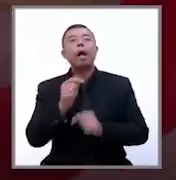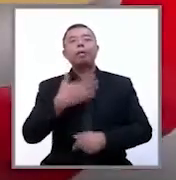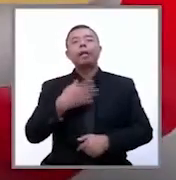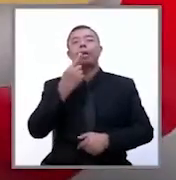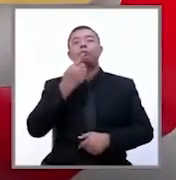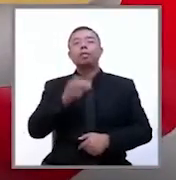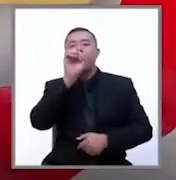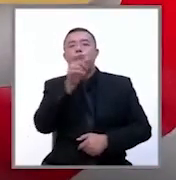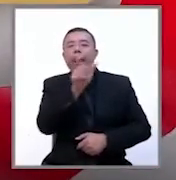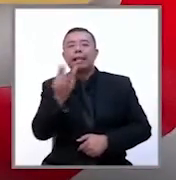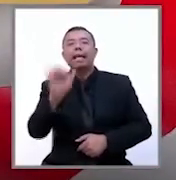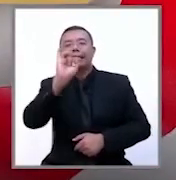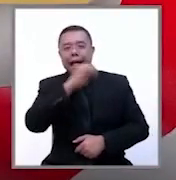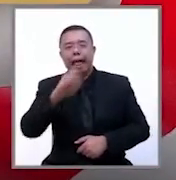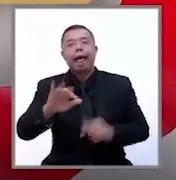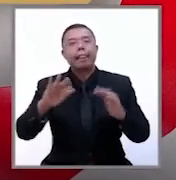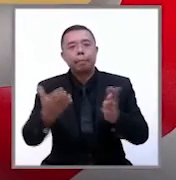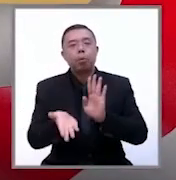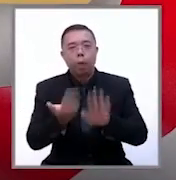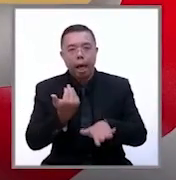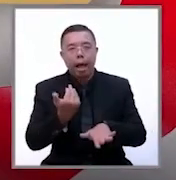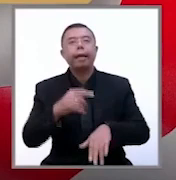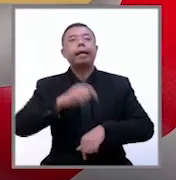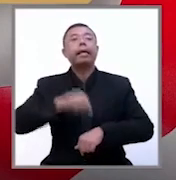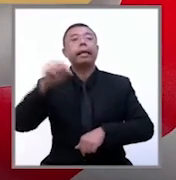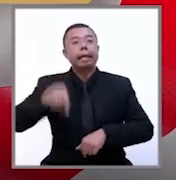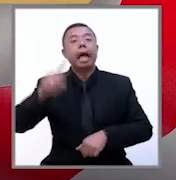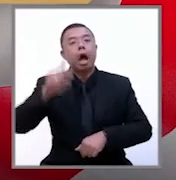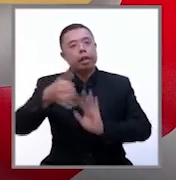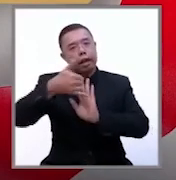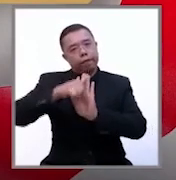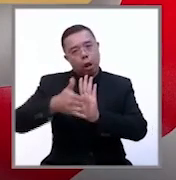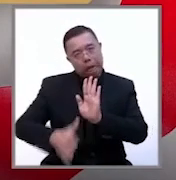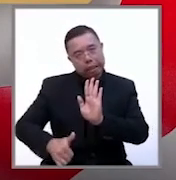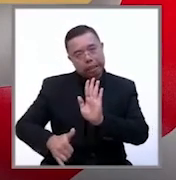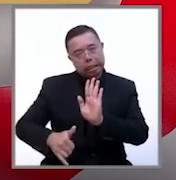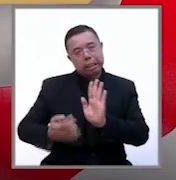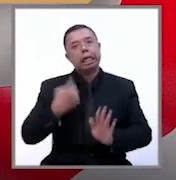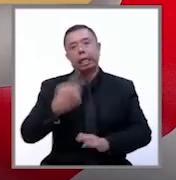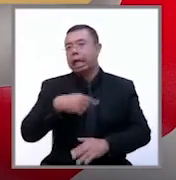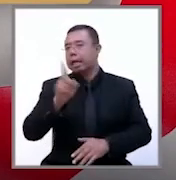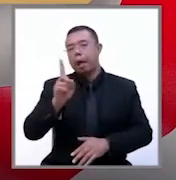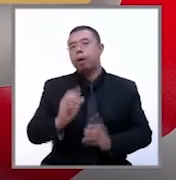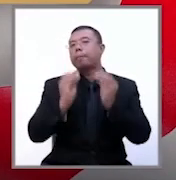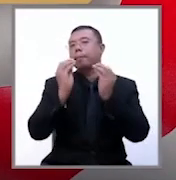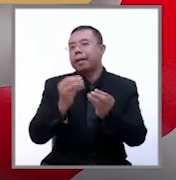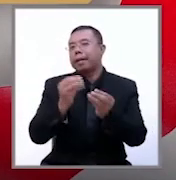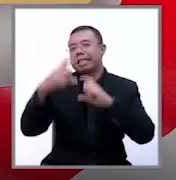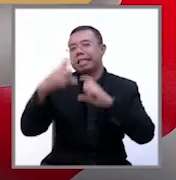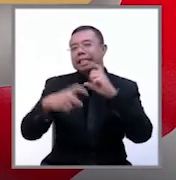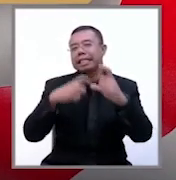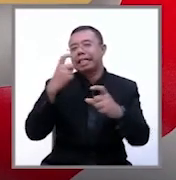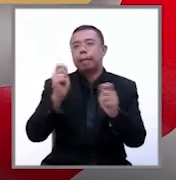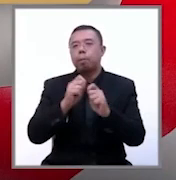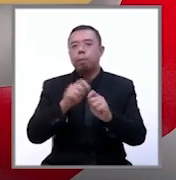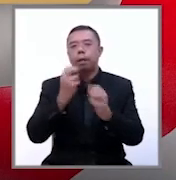saya yang salah tapi sekali lagi ini harus kita evaluasi dan kita jangan memberikan narasi-narasi